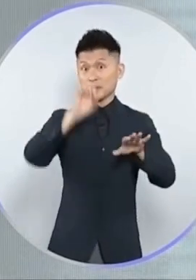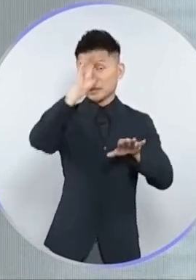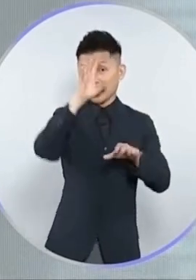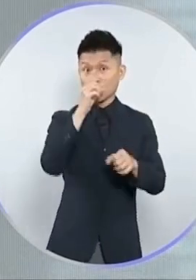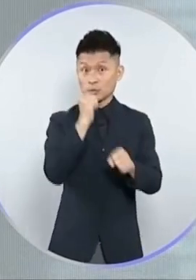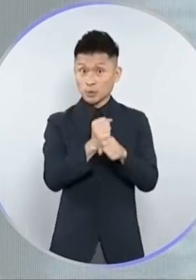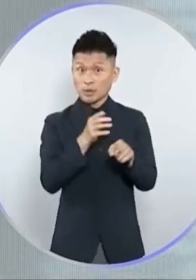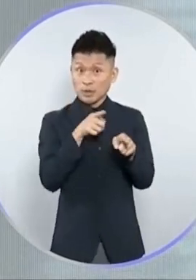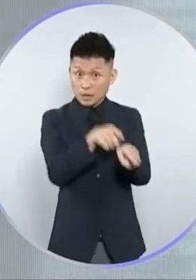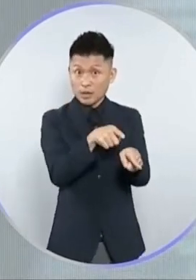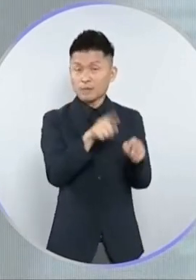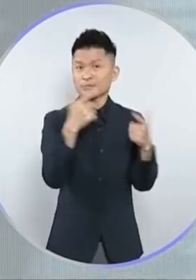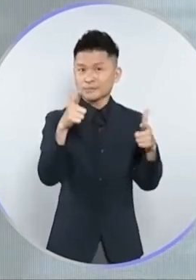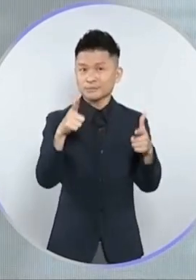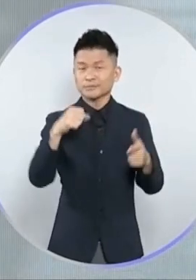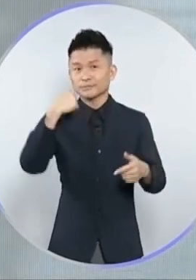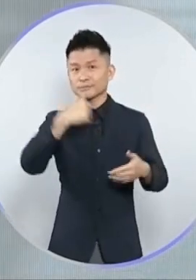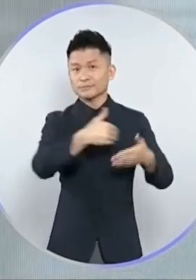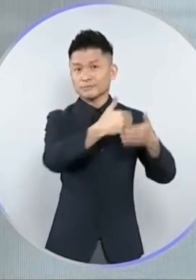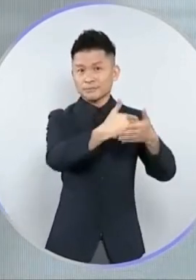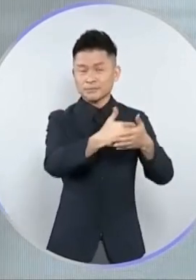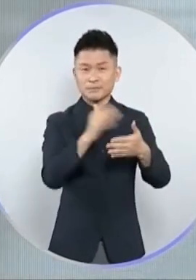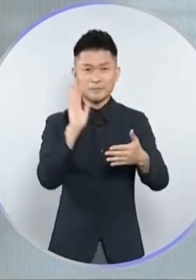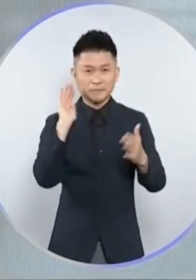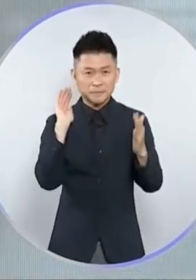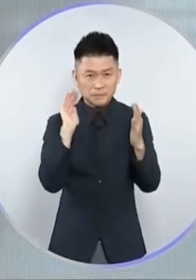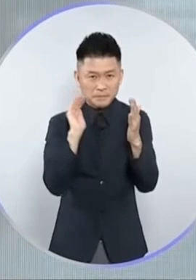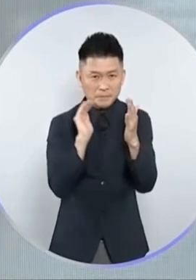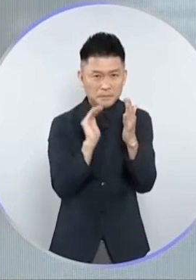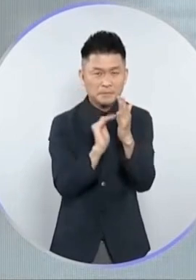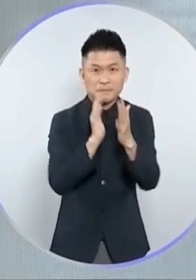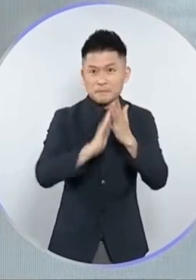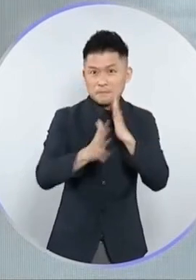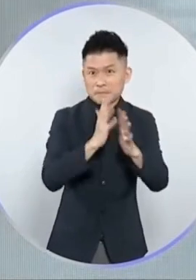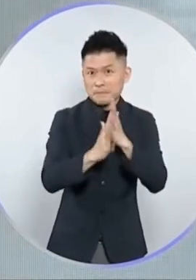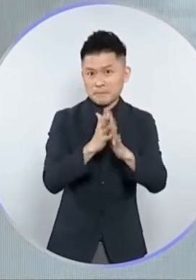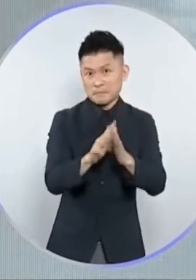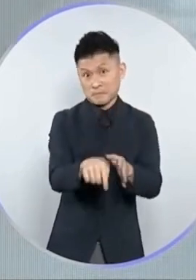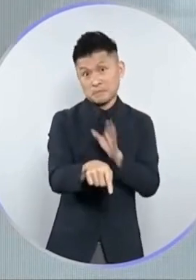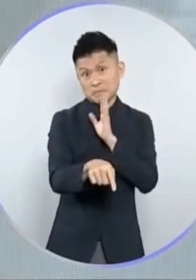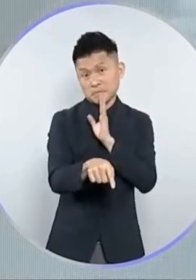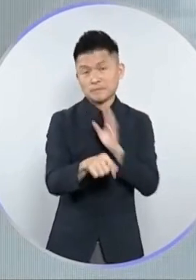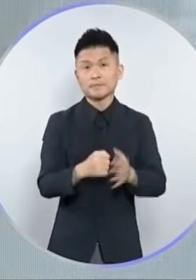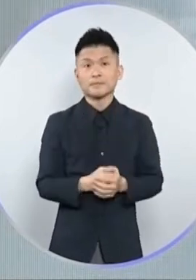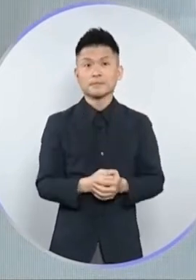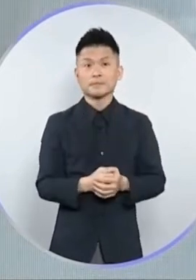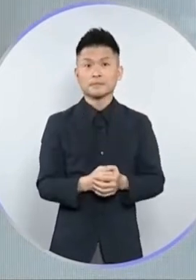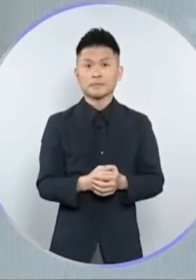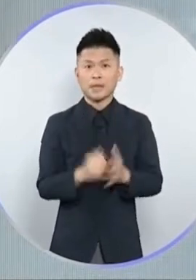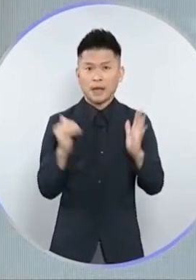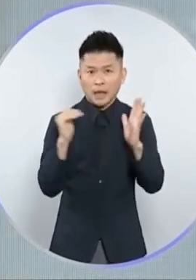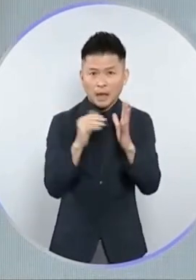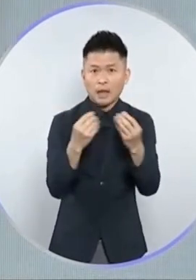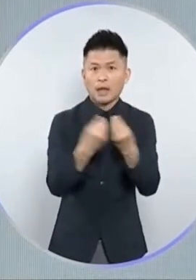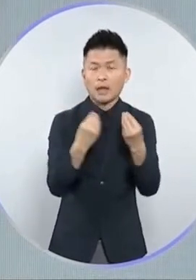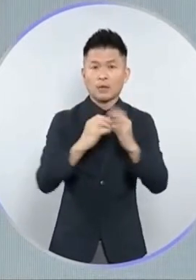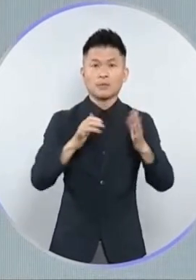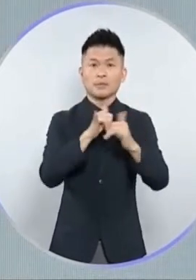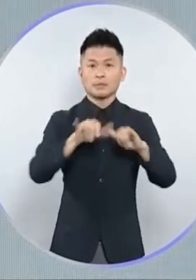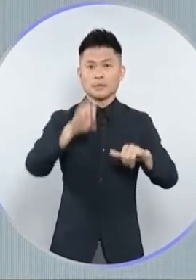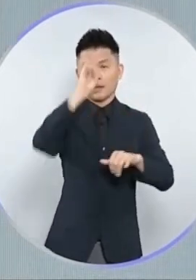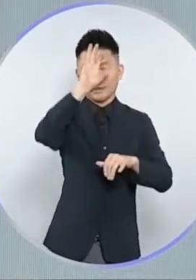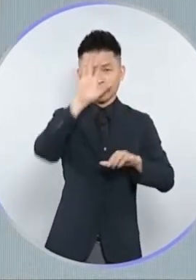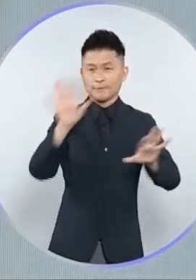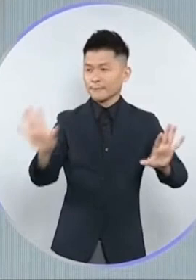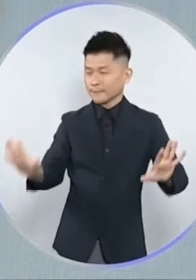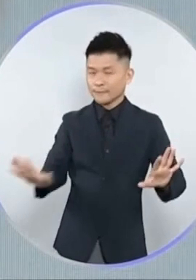状，这是两岸即将濒临战争的现状。这个现状要靠国民党稳定两岸